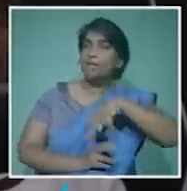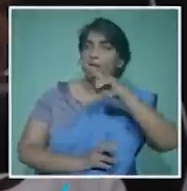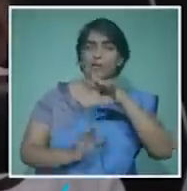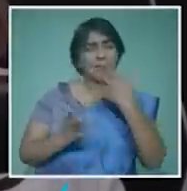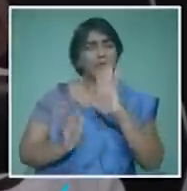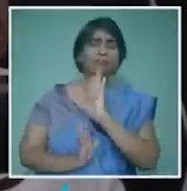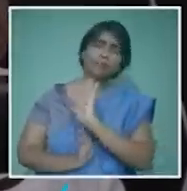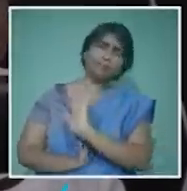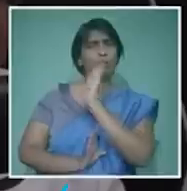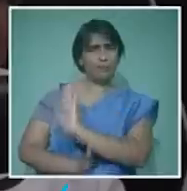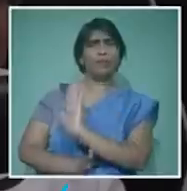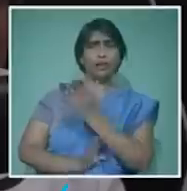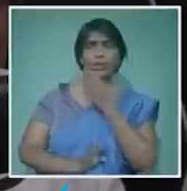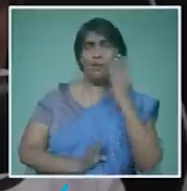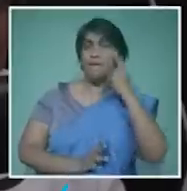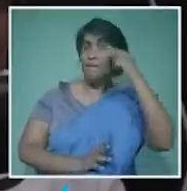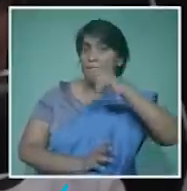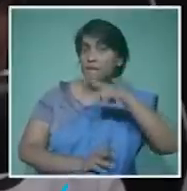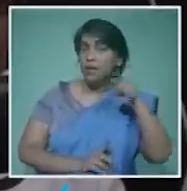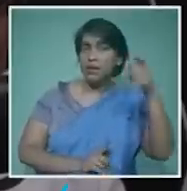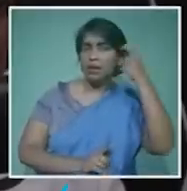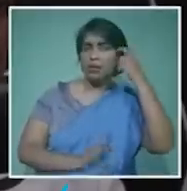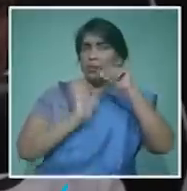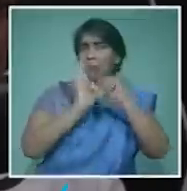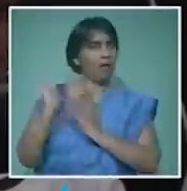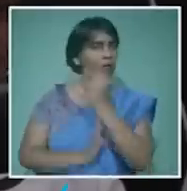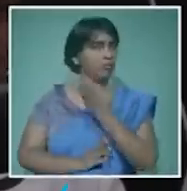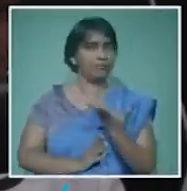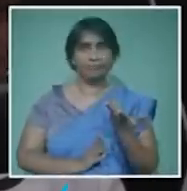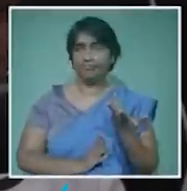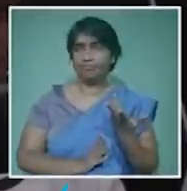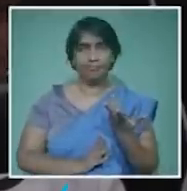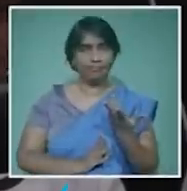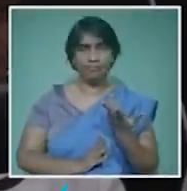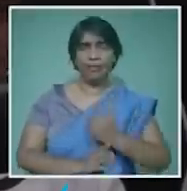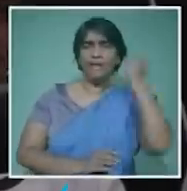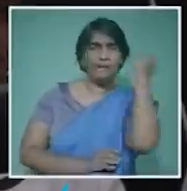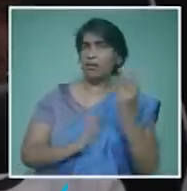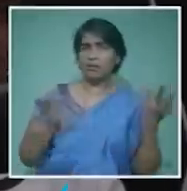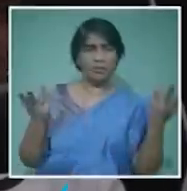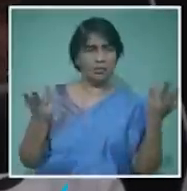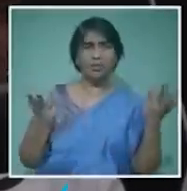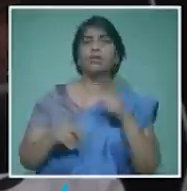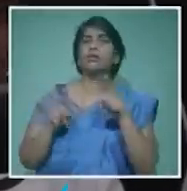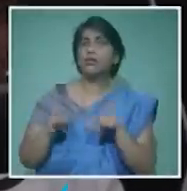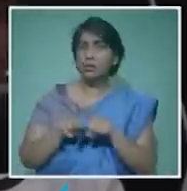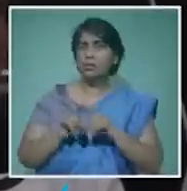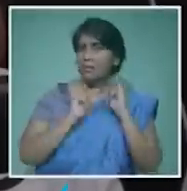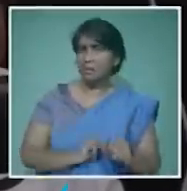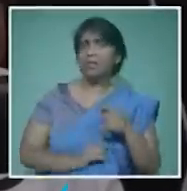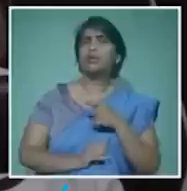විශ්වාස කරන්න කියලාට එසේ ඉන්න පුළුවන්. විශ්වාස කරන අයගේ හිත රිද්දන්නේ ඒගොල්ලන්ට අයිතියක් නැහැ. ඒකට පහර දෙන්නේ ඒගොල්ලන්ට අයිතියක් නැහැ. ඒ නිසා මේ